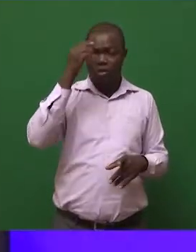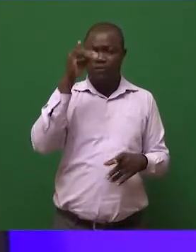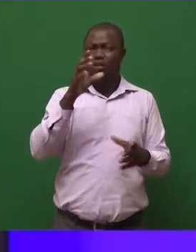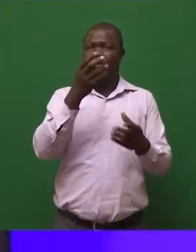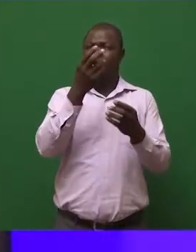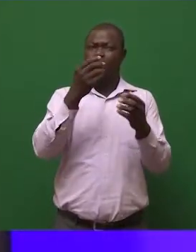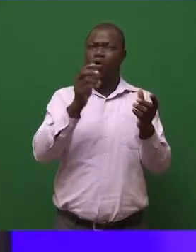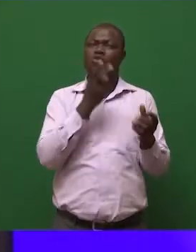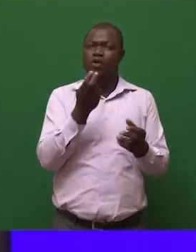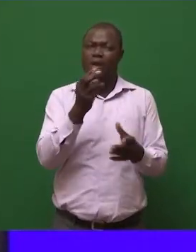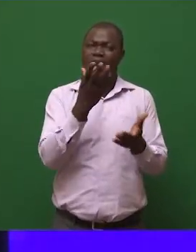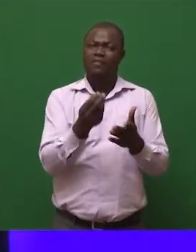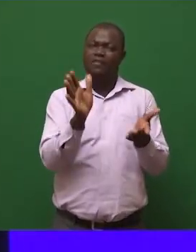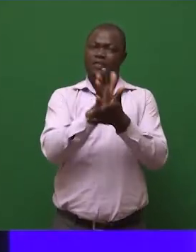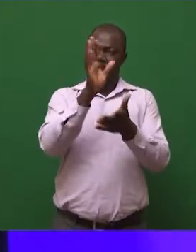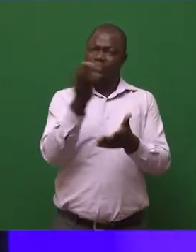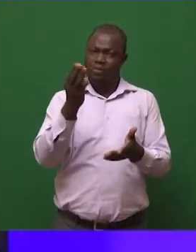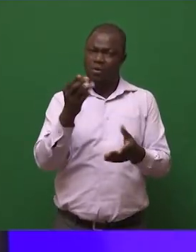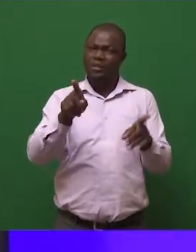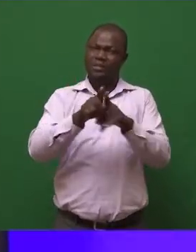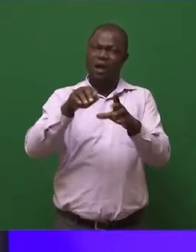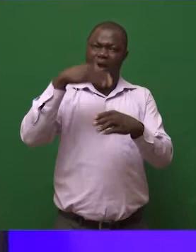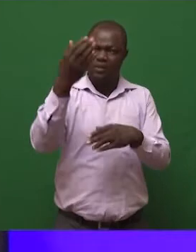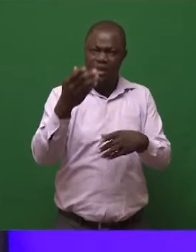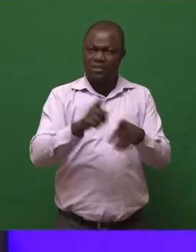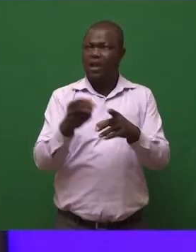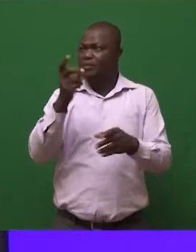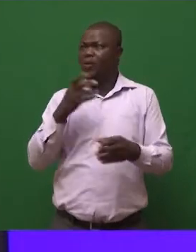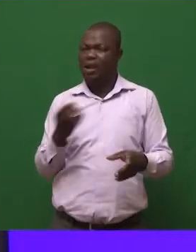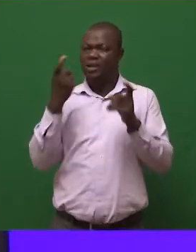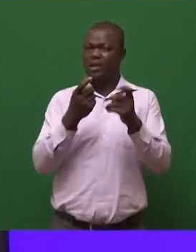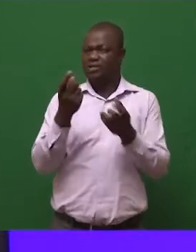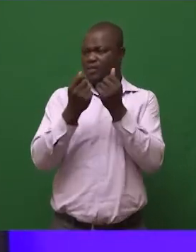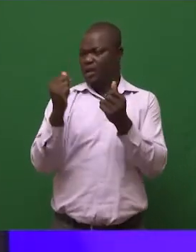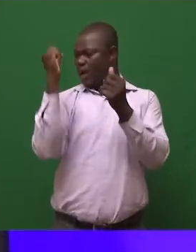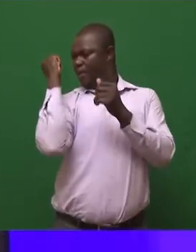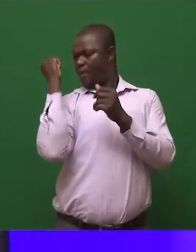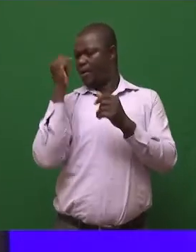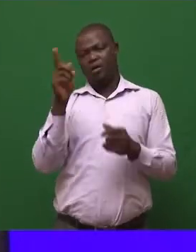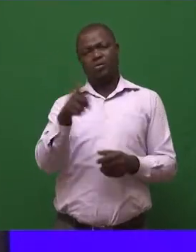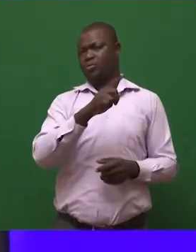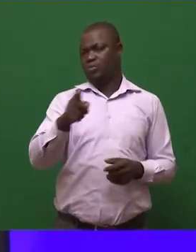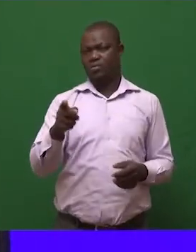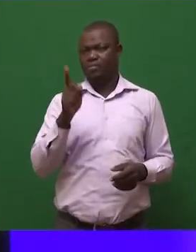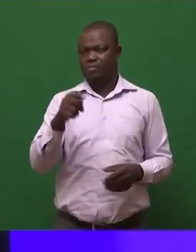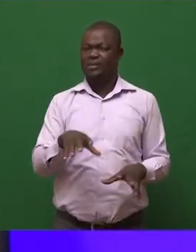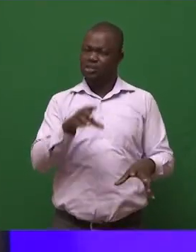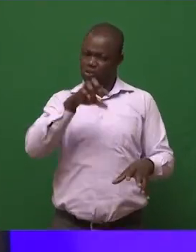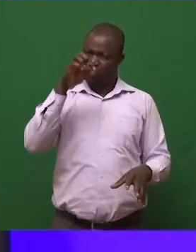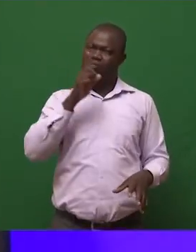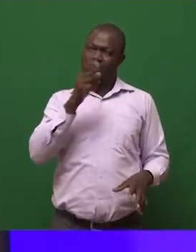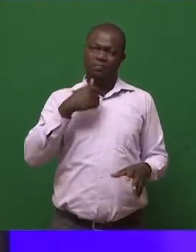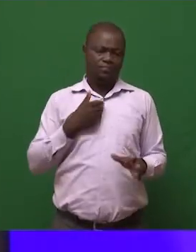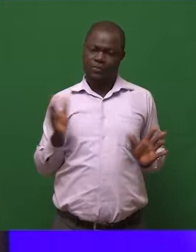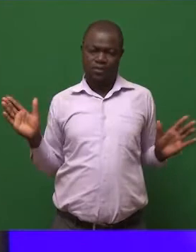zoti kana kombi ikangoita vanhu gumi neshanu iwe usapinde kazvekunzi ari kumhanya uya pakadoma daona padoma kune tei